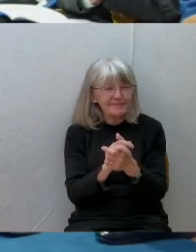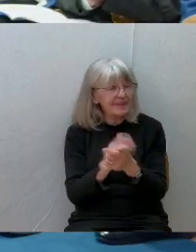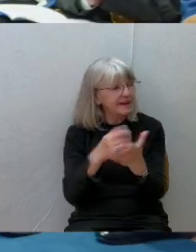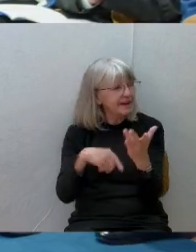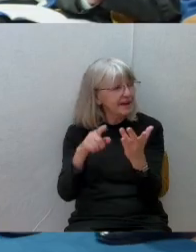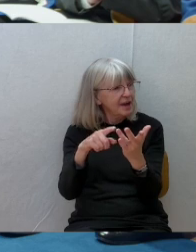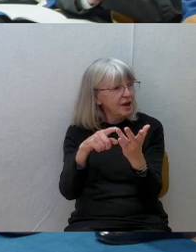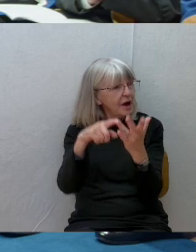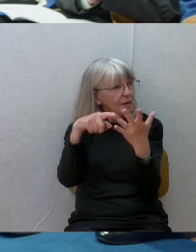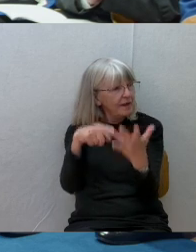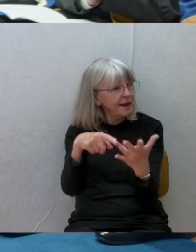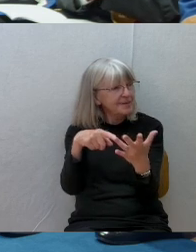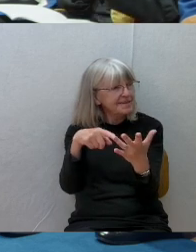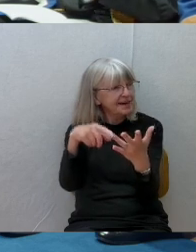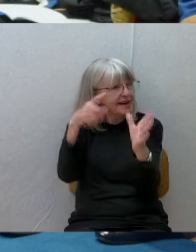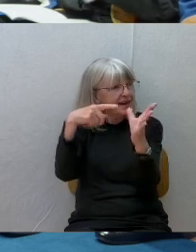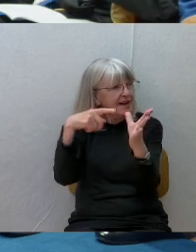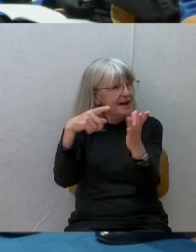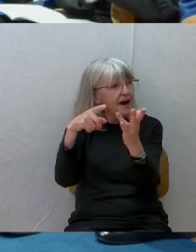Olamide Ateri.